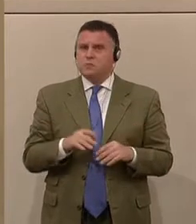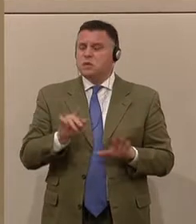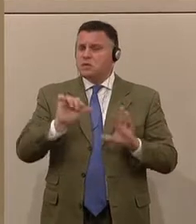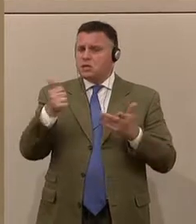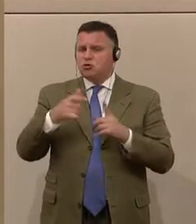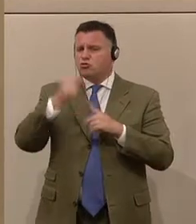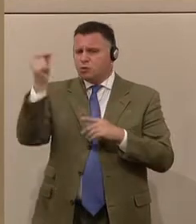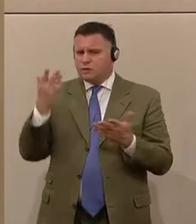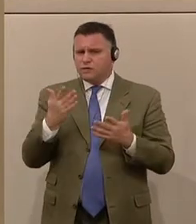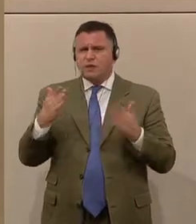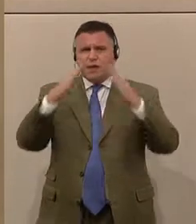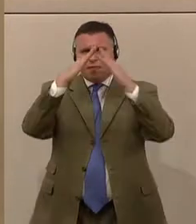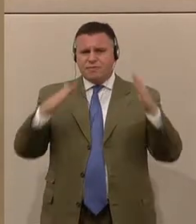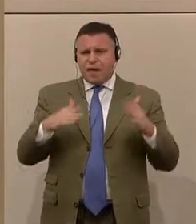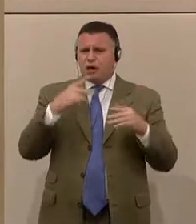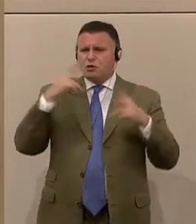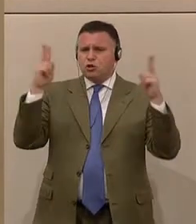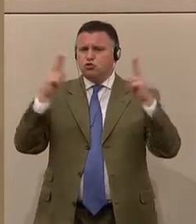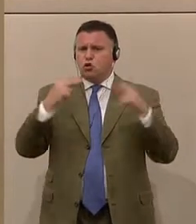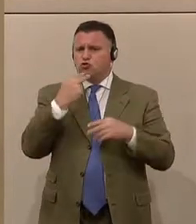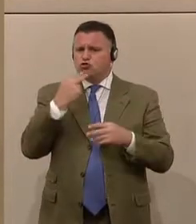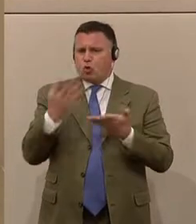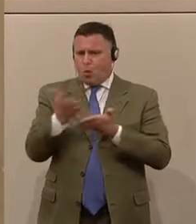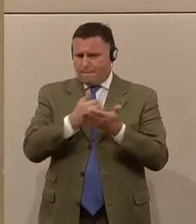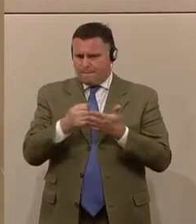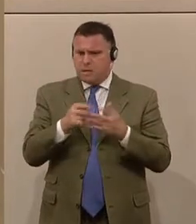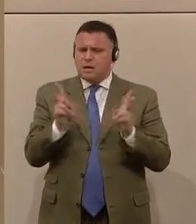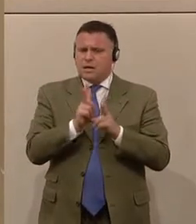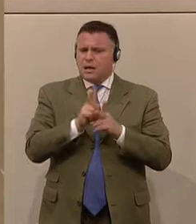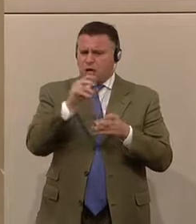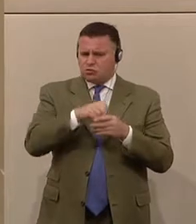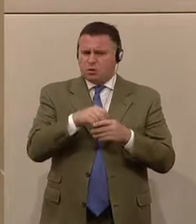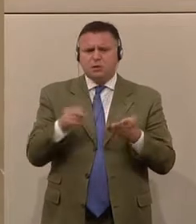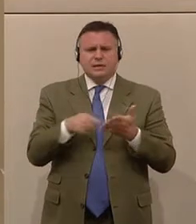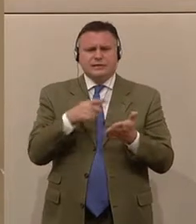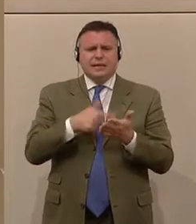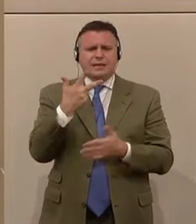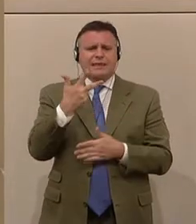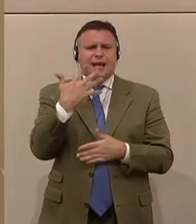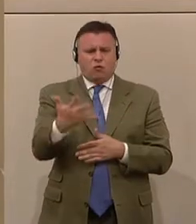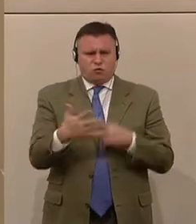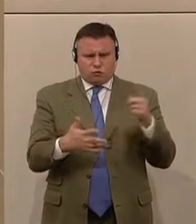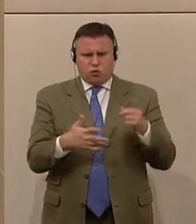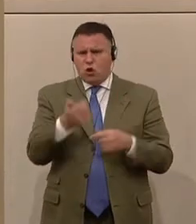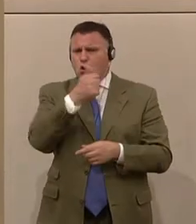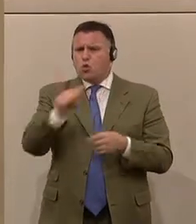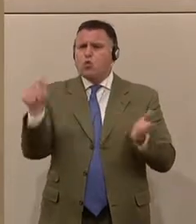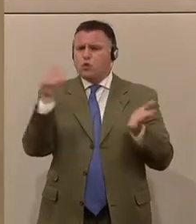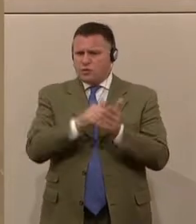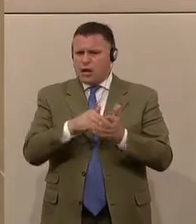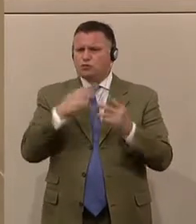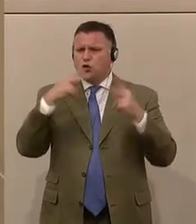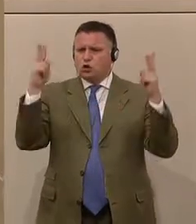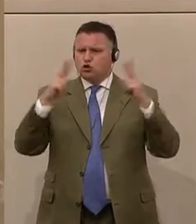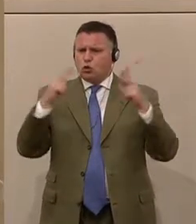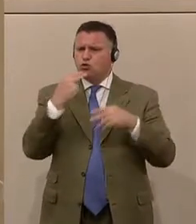6, 100.000 Dächer Photovoltaik und Kleinspeicherprogramm auf Seite 53. Das 100.000 Dächer Photovoltaik